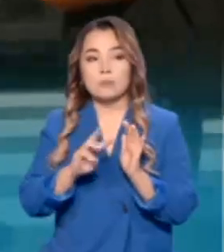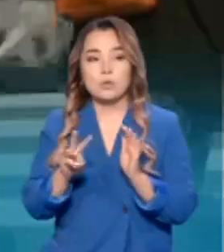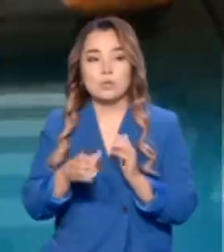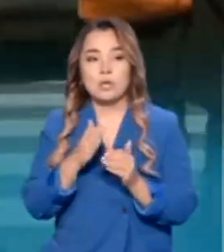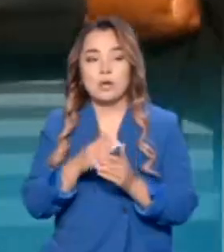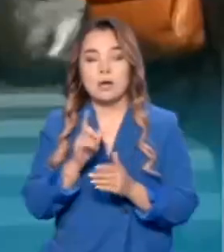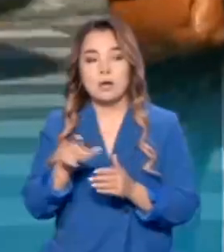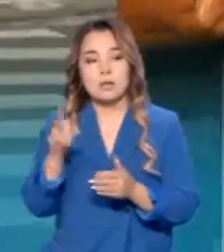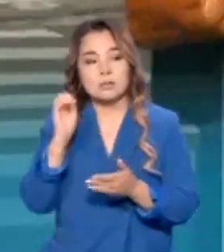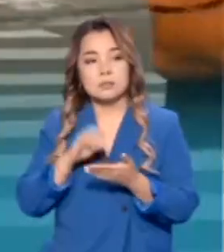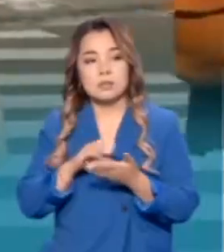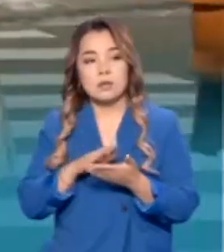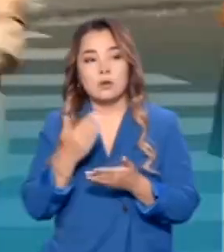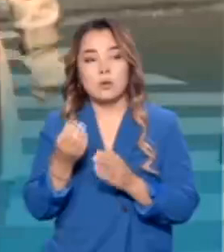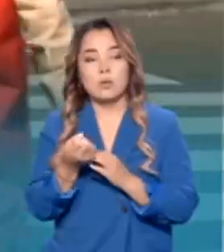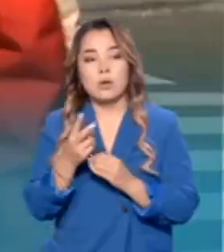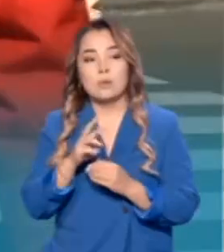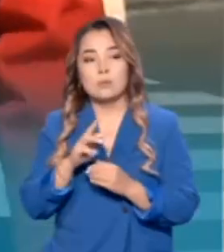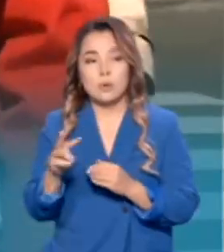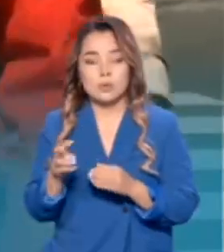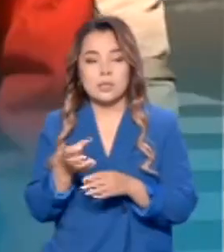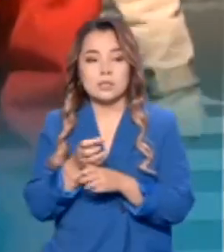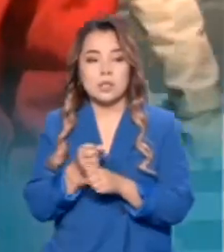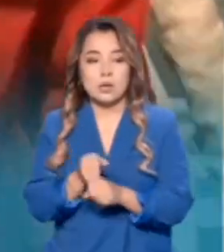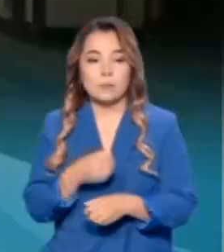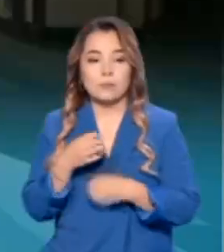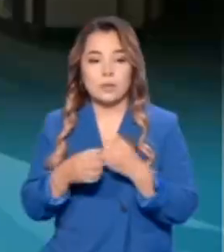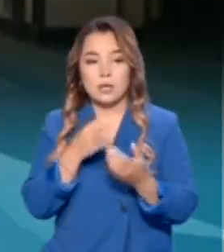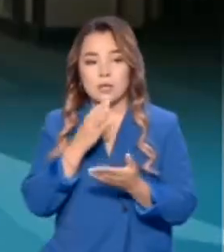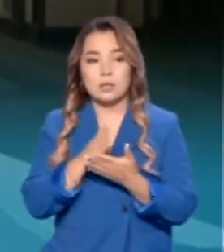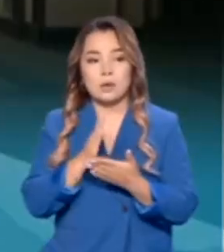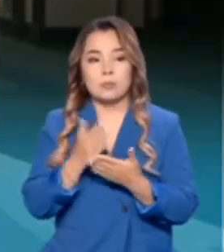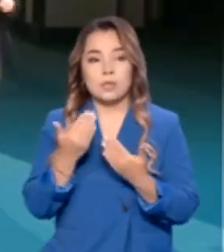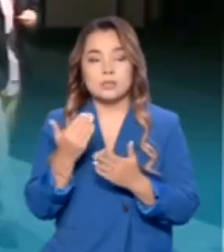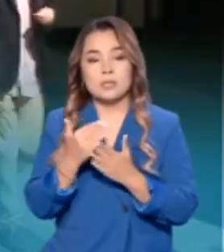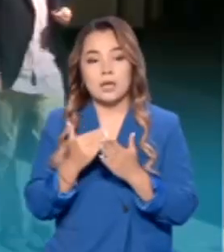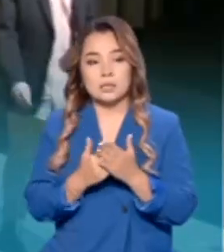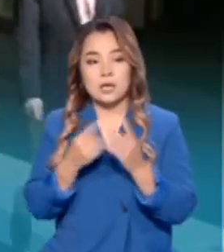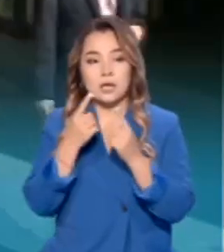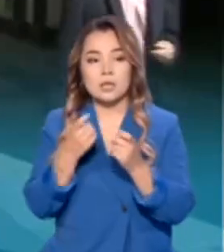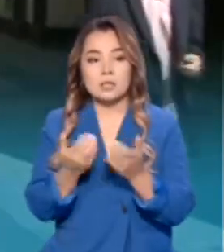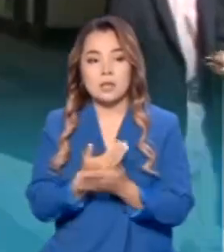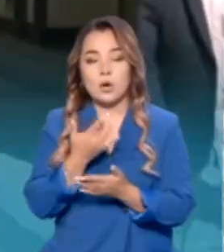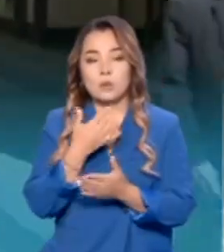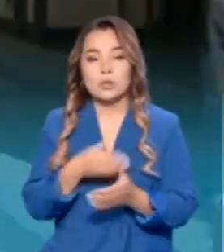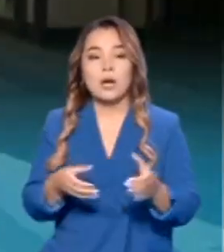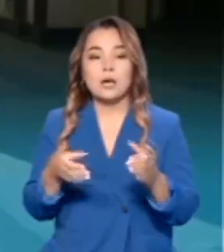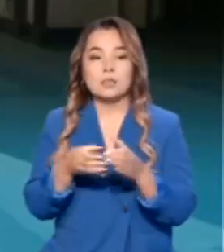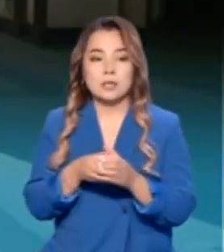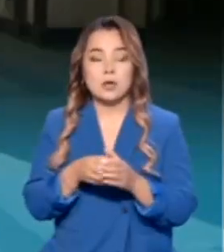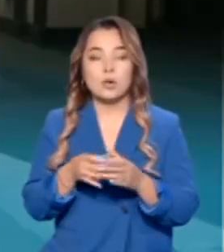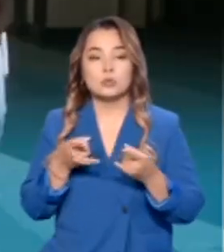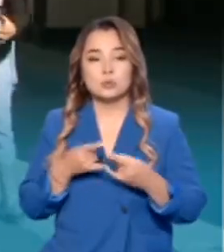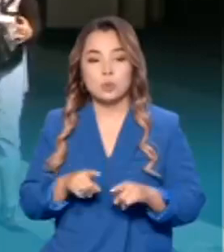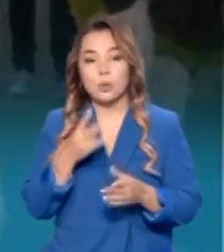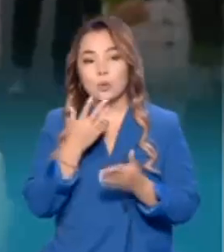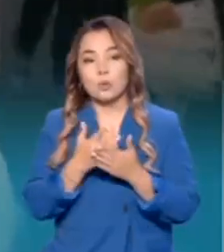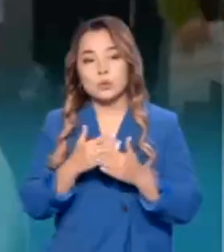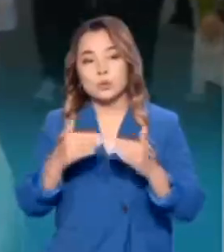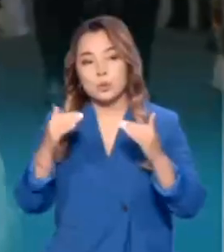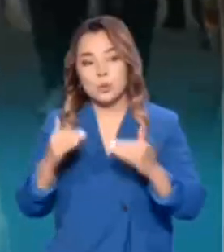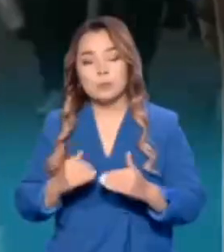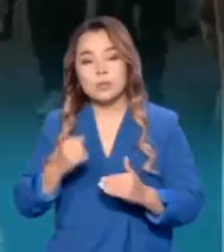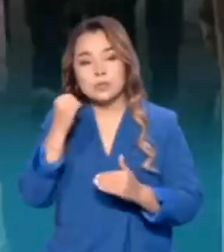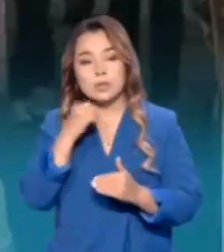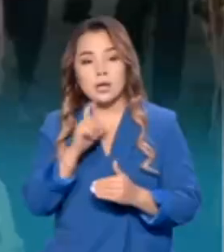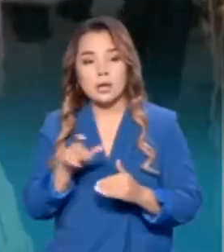тарта халық саны бірден 12 миллионға қысқарады дейді сарапшылар. Елдің статистика жөндегі ұлттық агенттігі туу көрсеткішінің төмендеп,